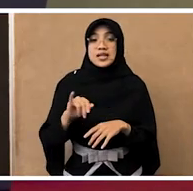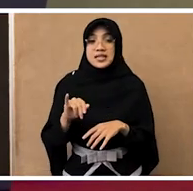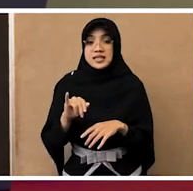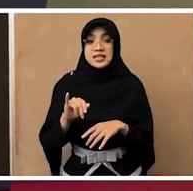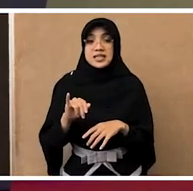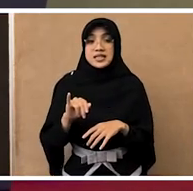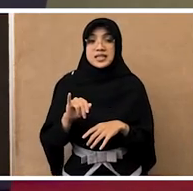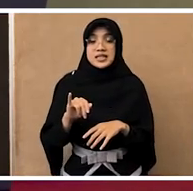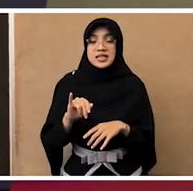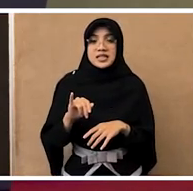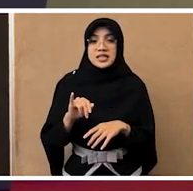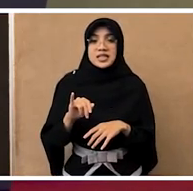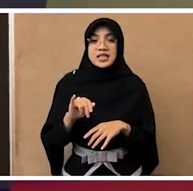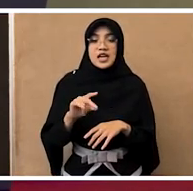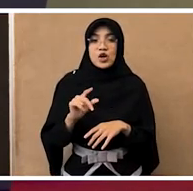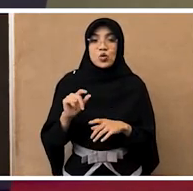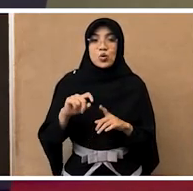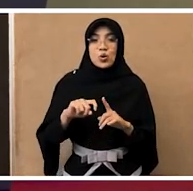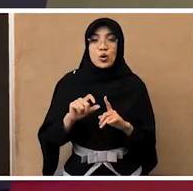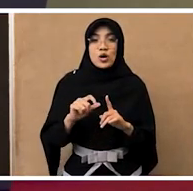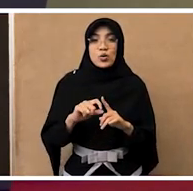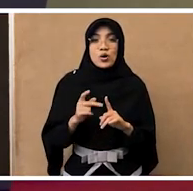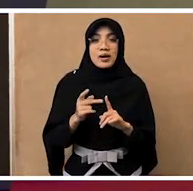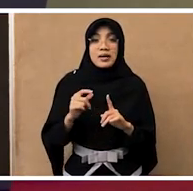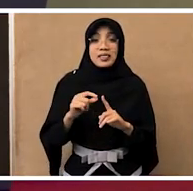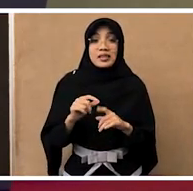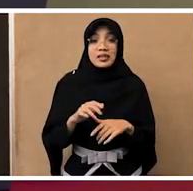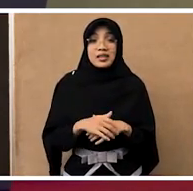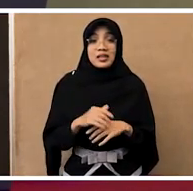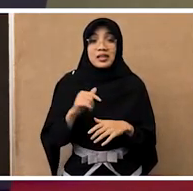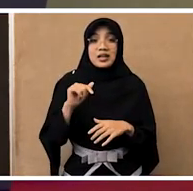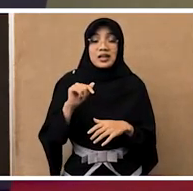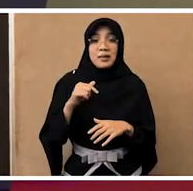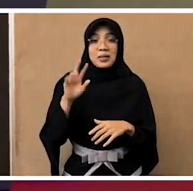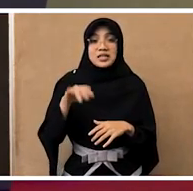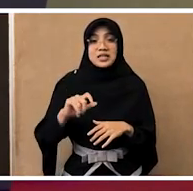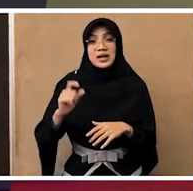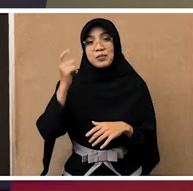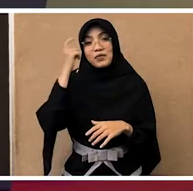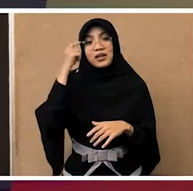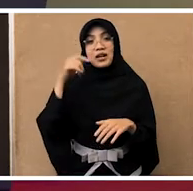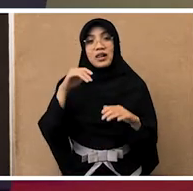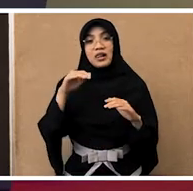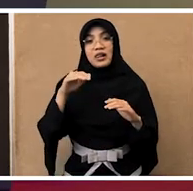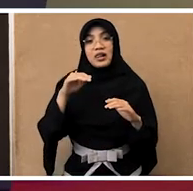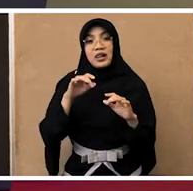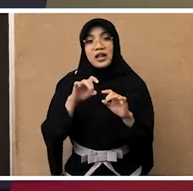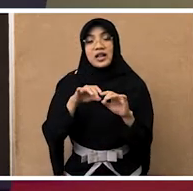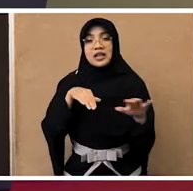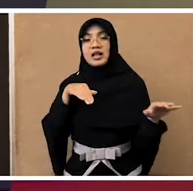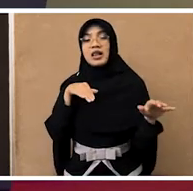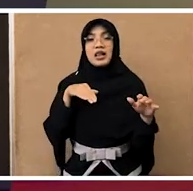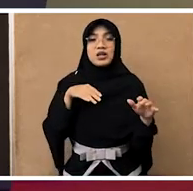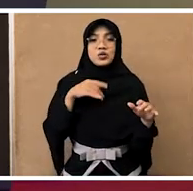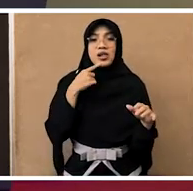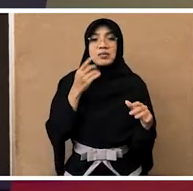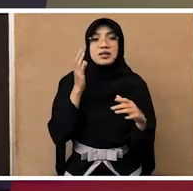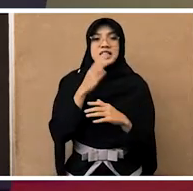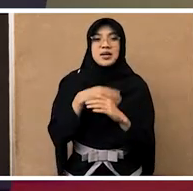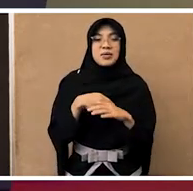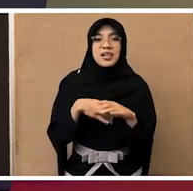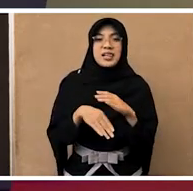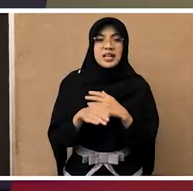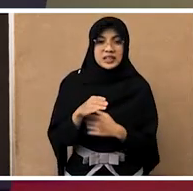kuhru KUHP masih memiliki pola pikir yang tertinggal khususnya terkait dengan penyandang